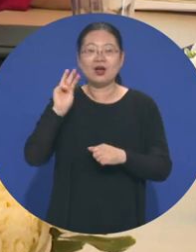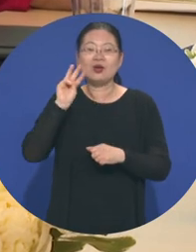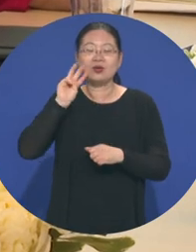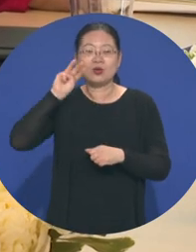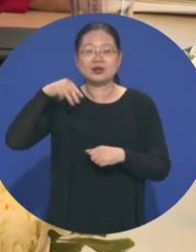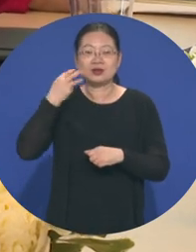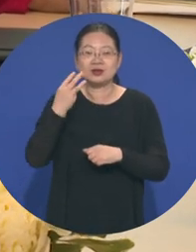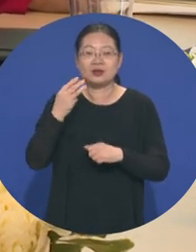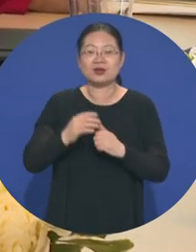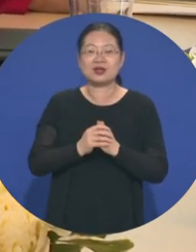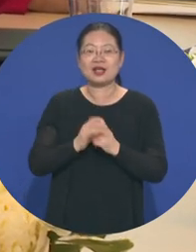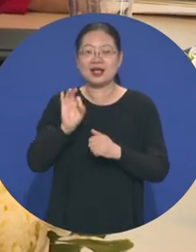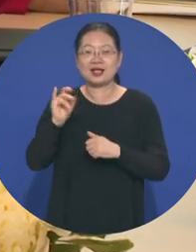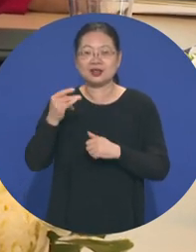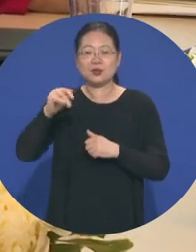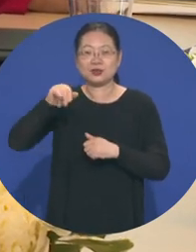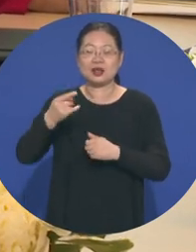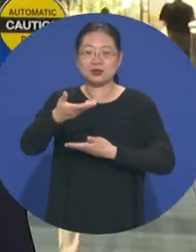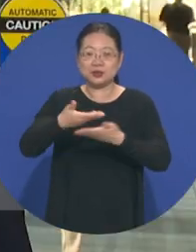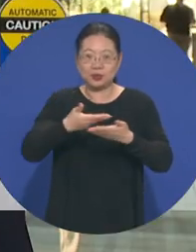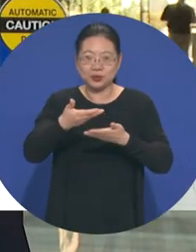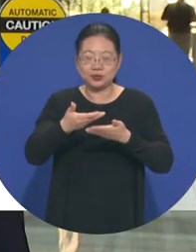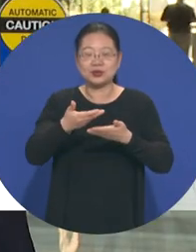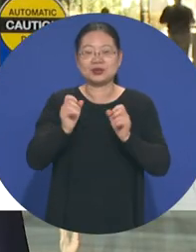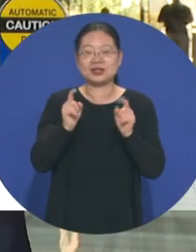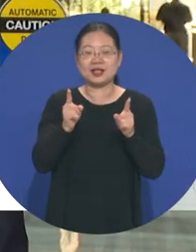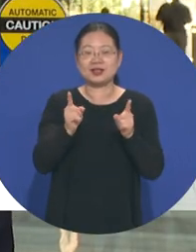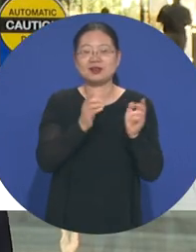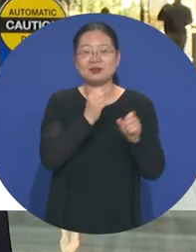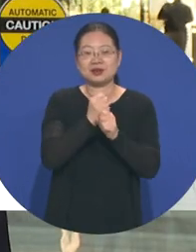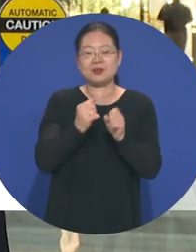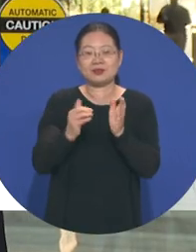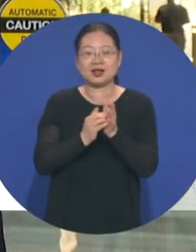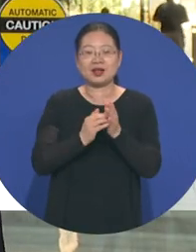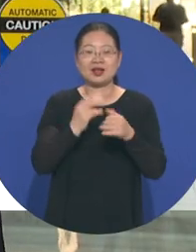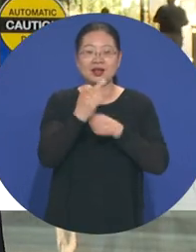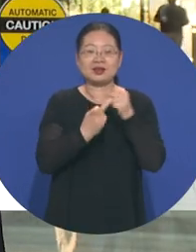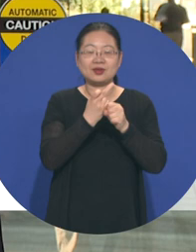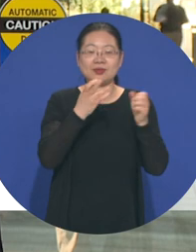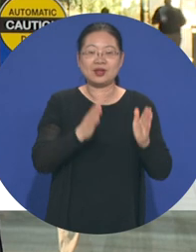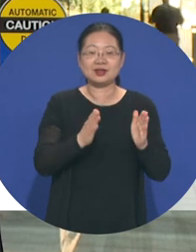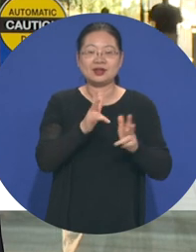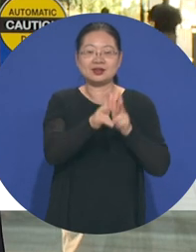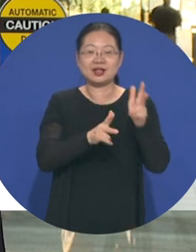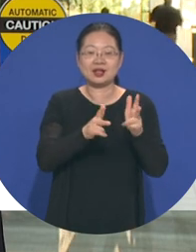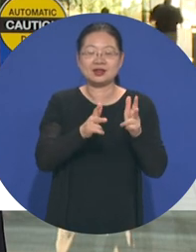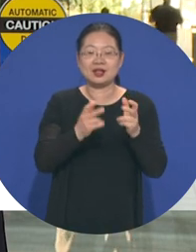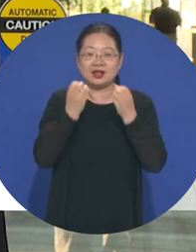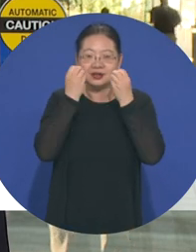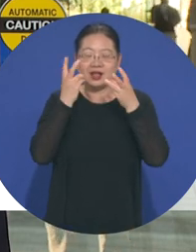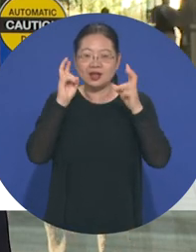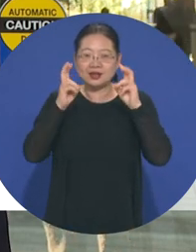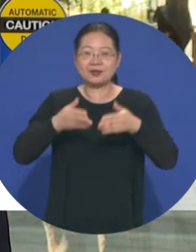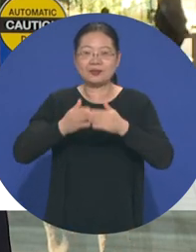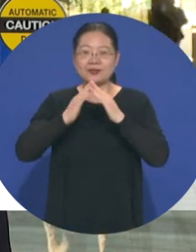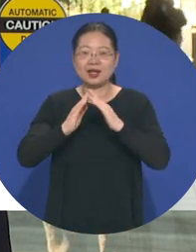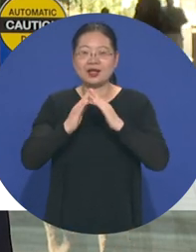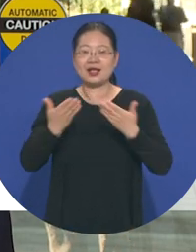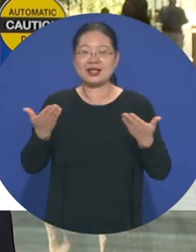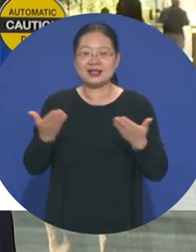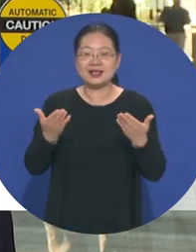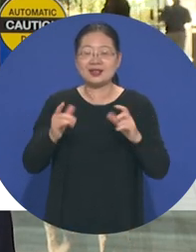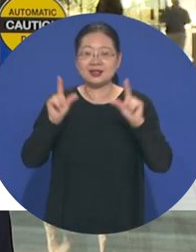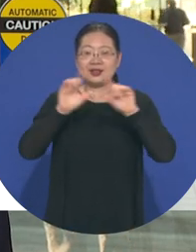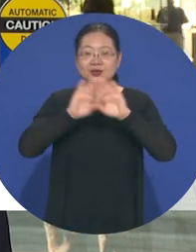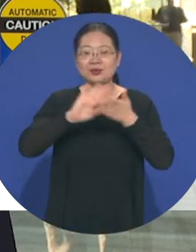주와는 교류협력에 물꼬를 텄습니다. 12년 만에 산업, 또 스타트업, 또 기후변화